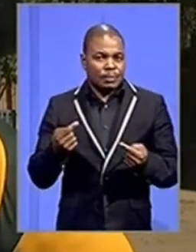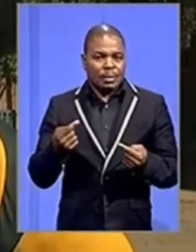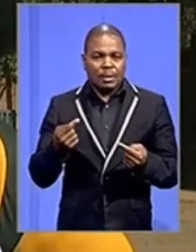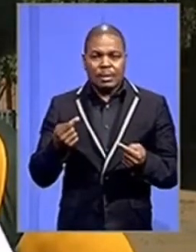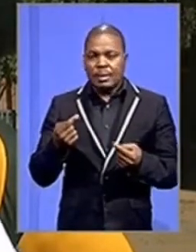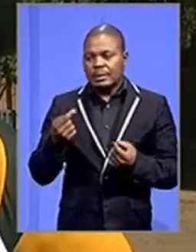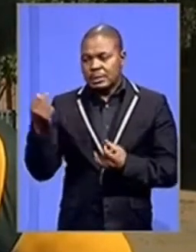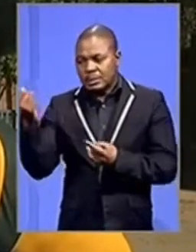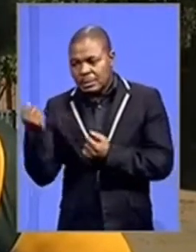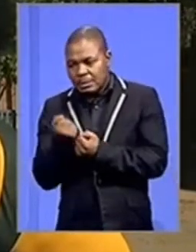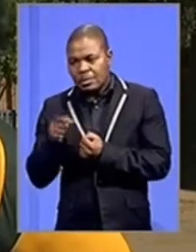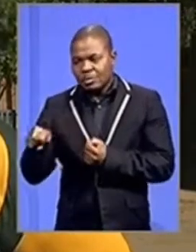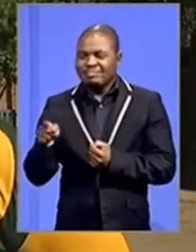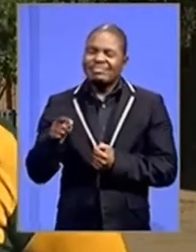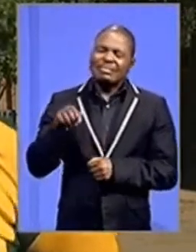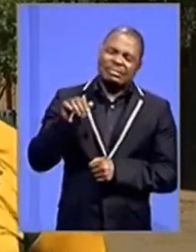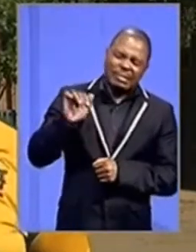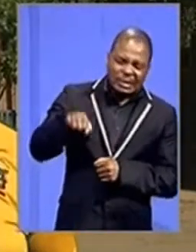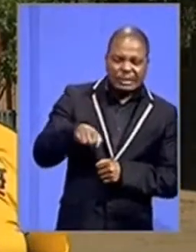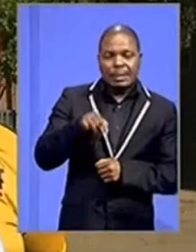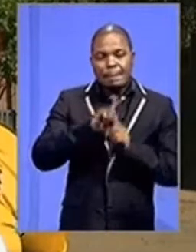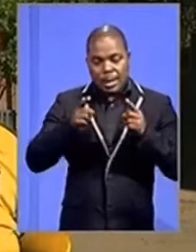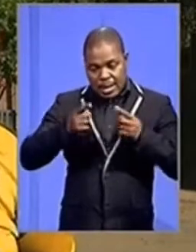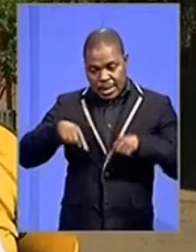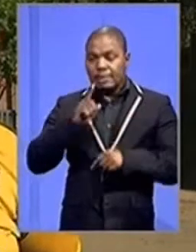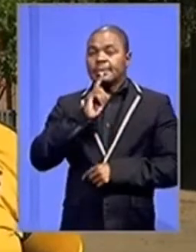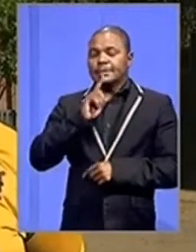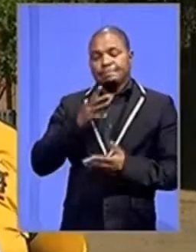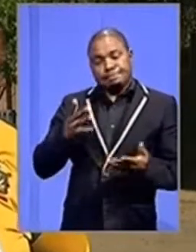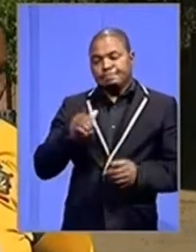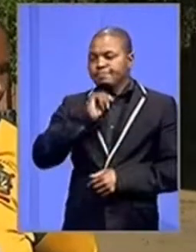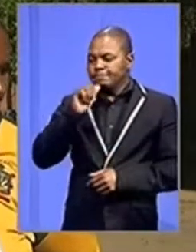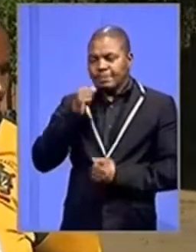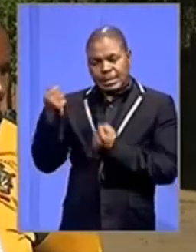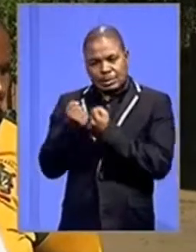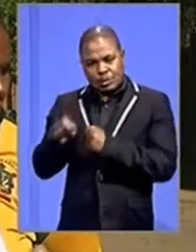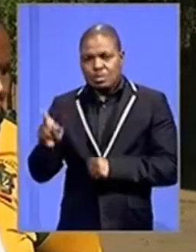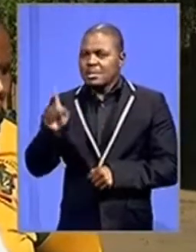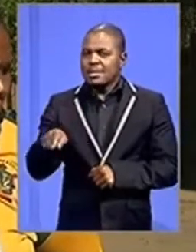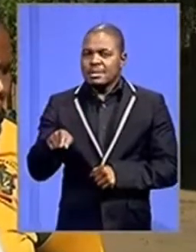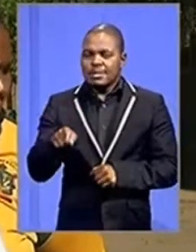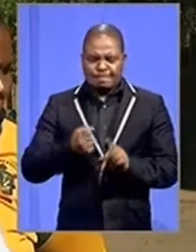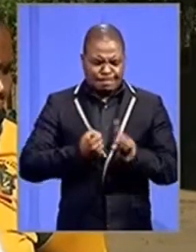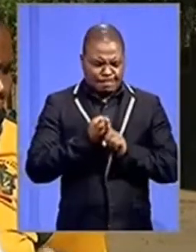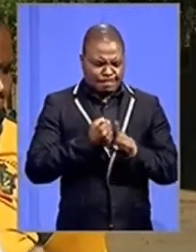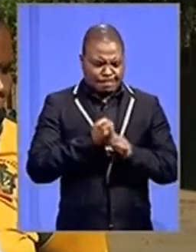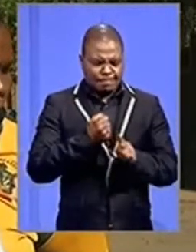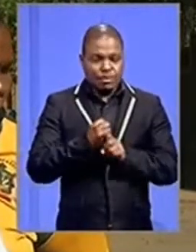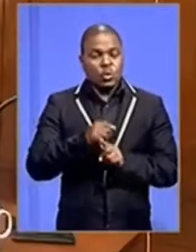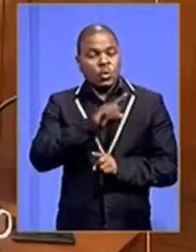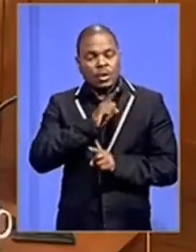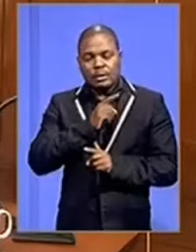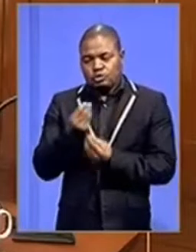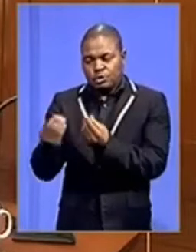ba support mane le mane mara rona jwale ka matitšhere ha re na chance tshwantse re lwane re save